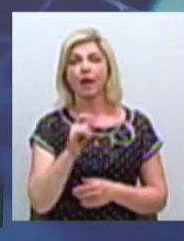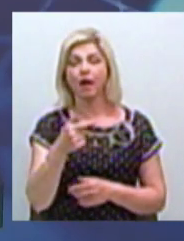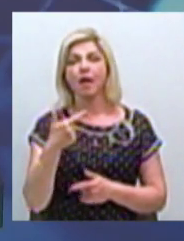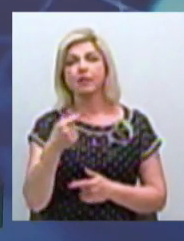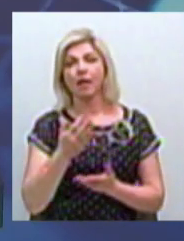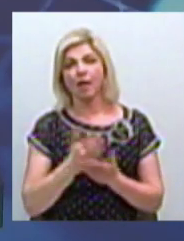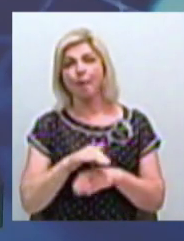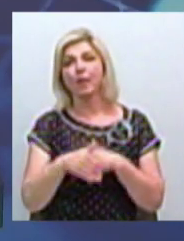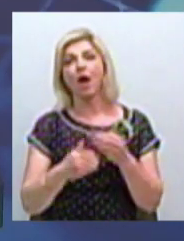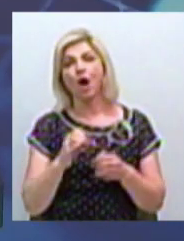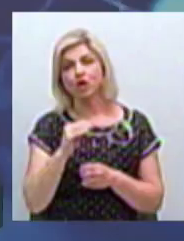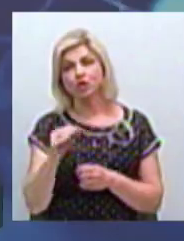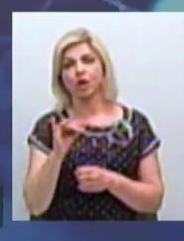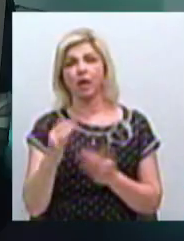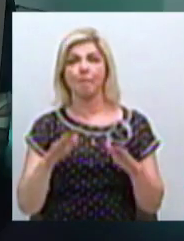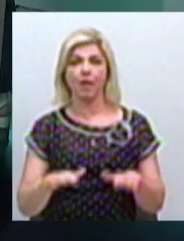та місця відпочинку?